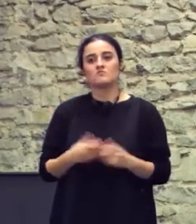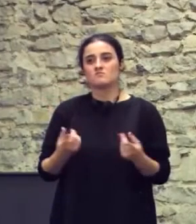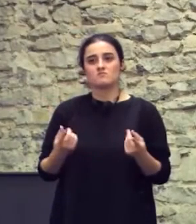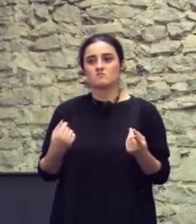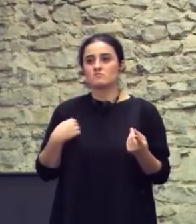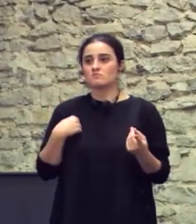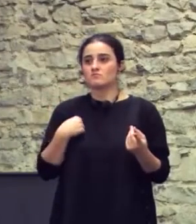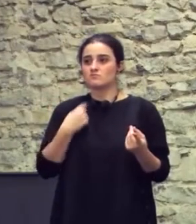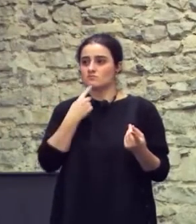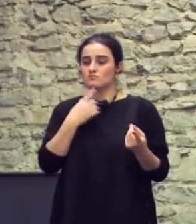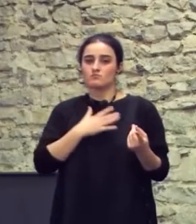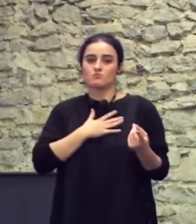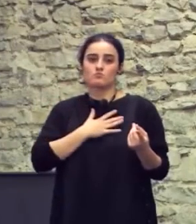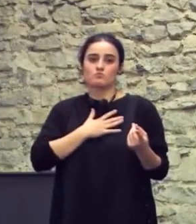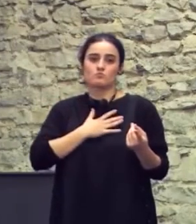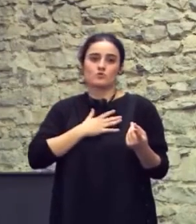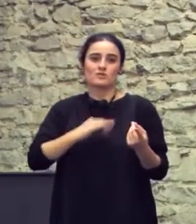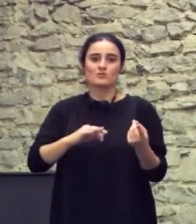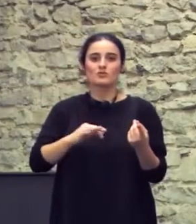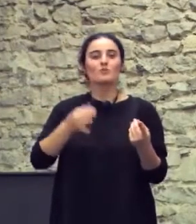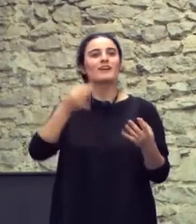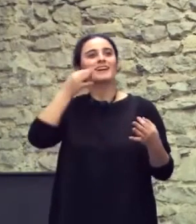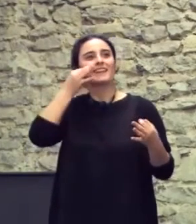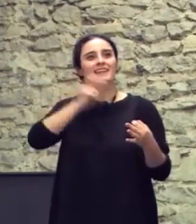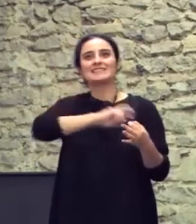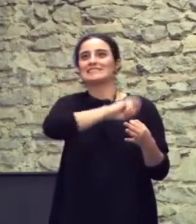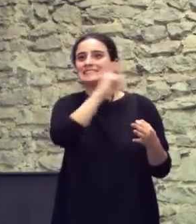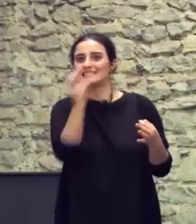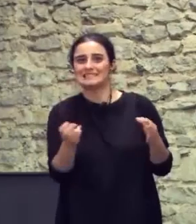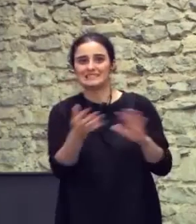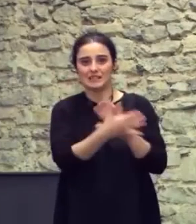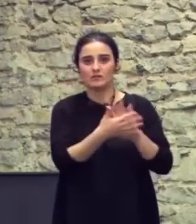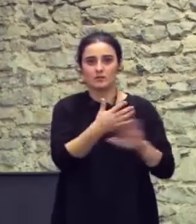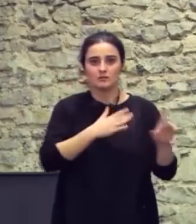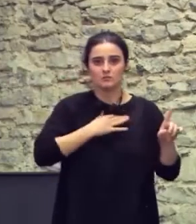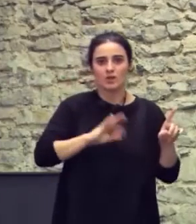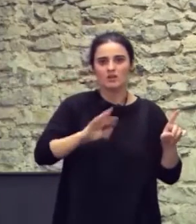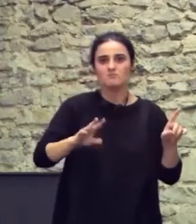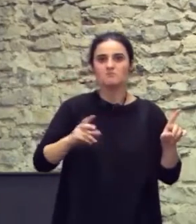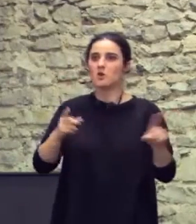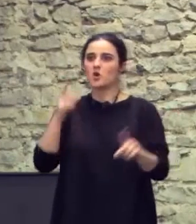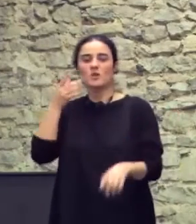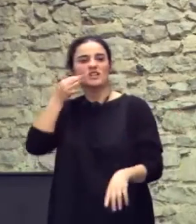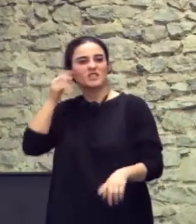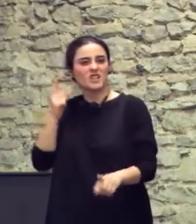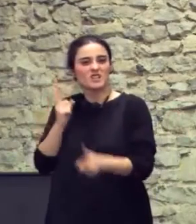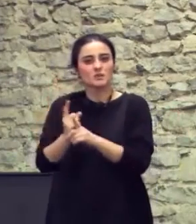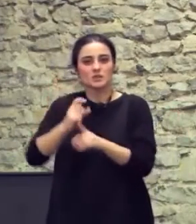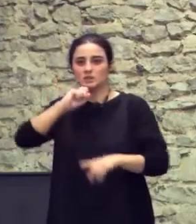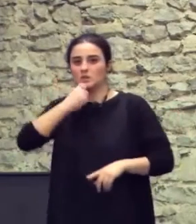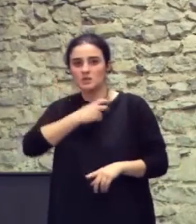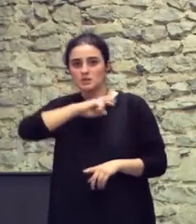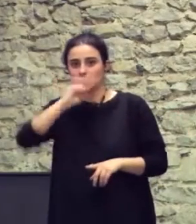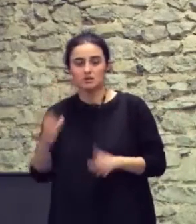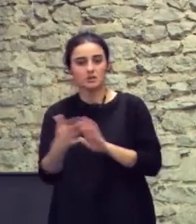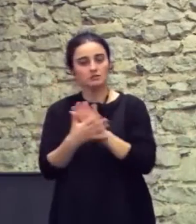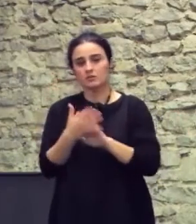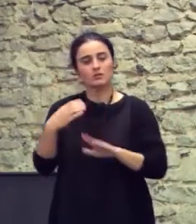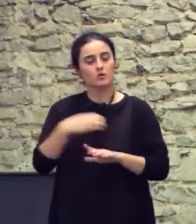Hitz egin daiteke oso errez kulturan iztasunaz, baina ezin daiteke hitz egin xenofobiaz, ezin daiteke hitz egin arrazakeriaz, hitz egin daiteke